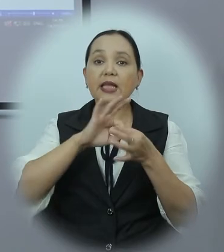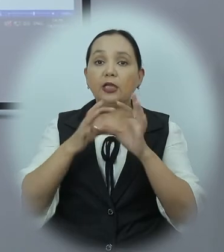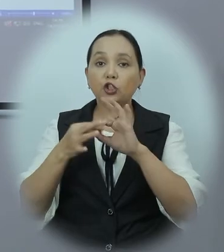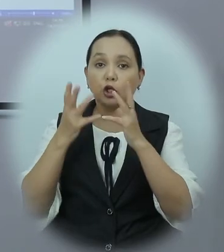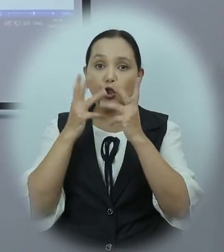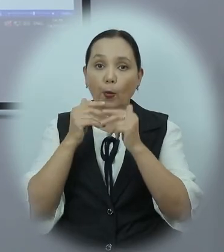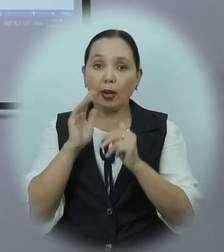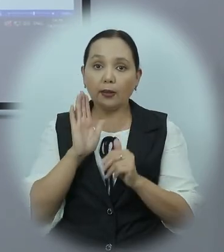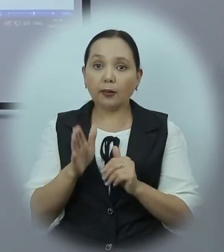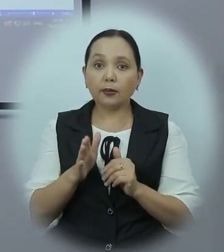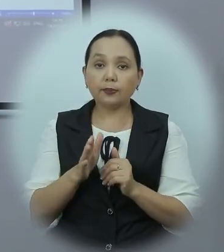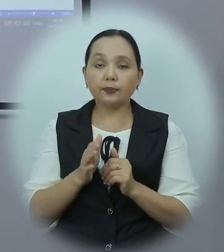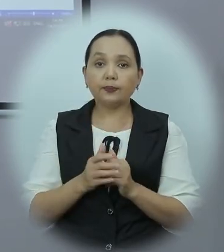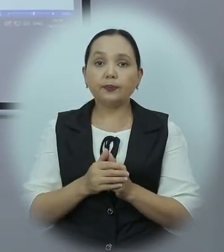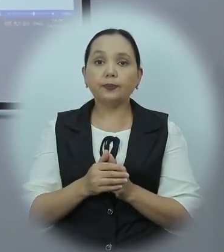hisoblanadi.